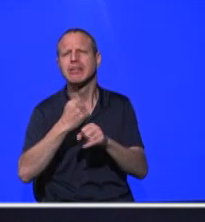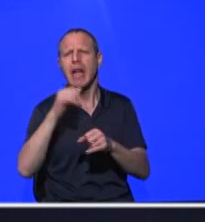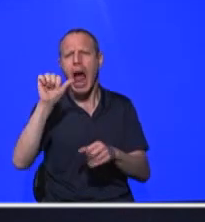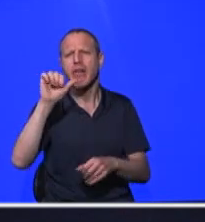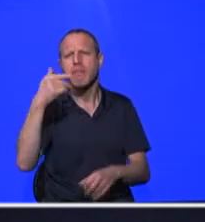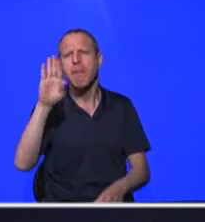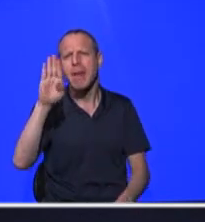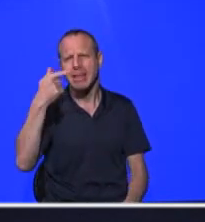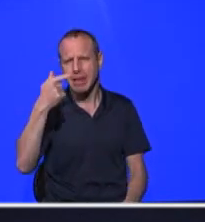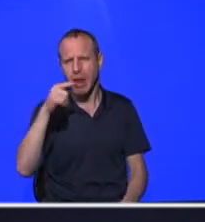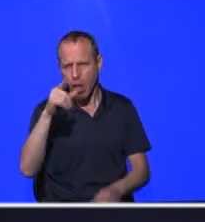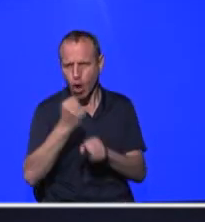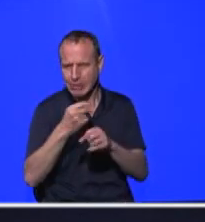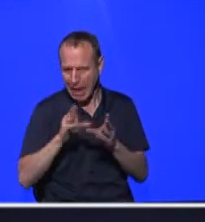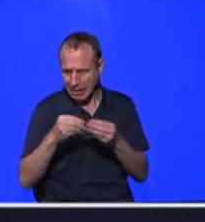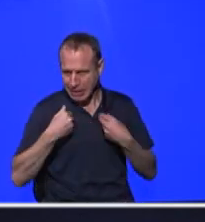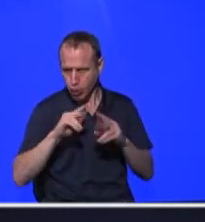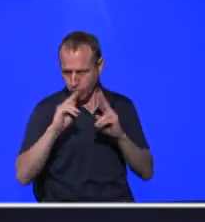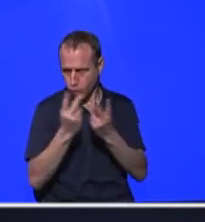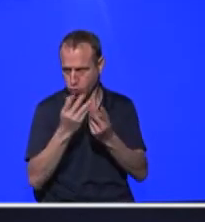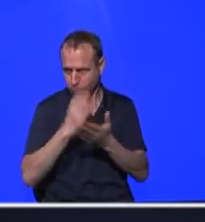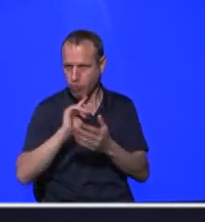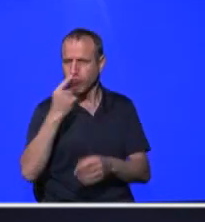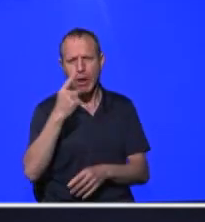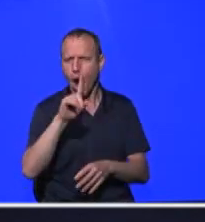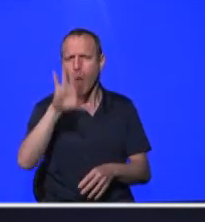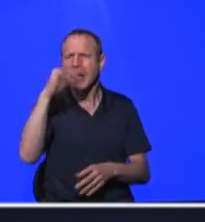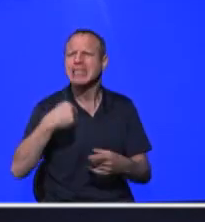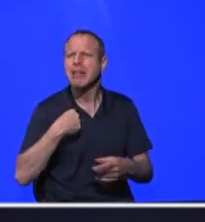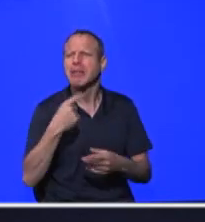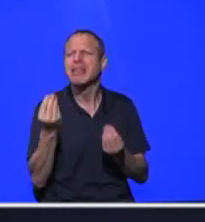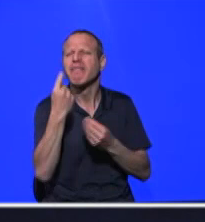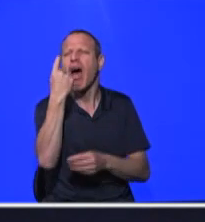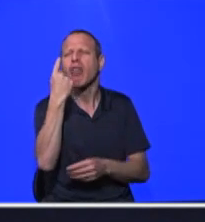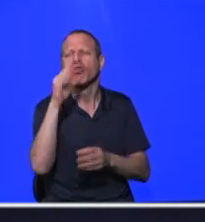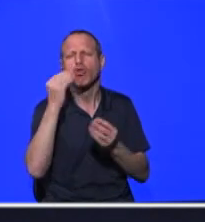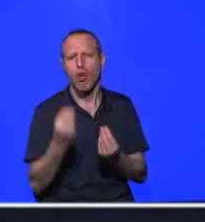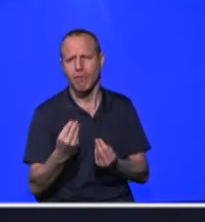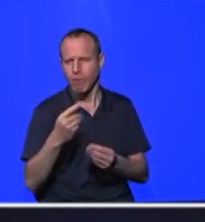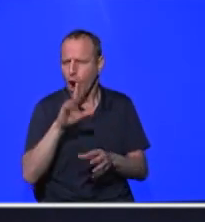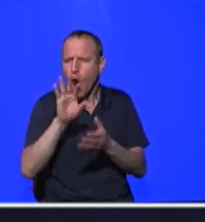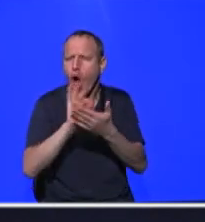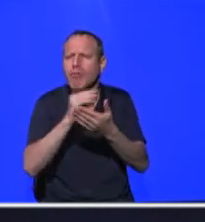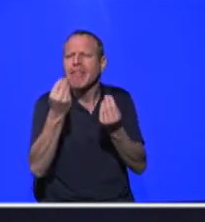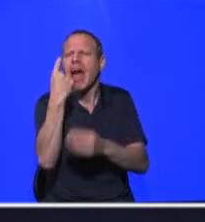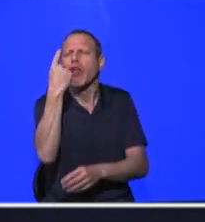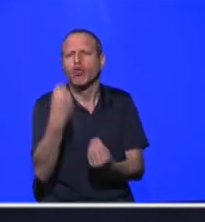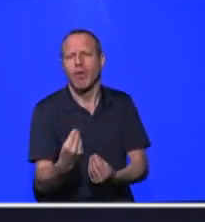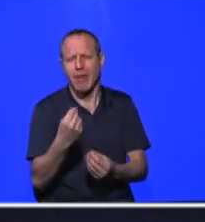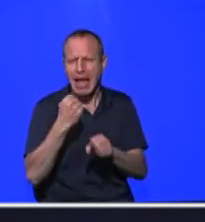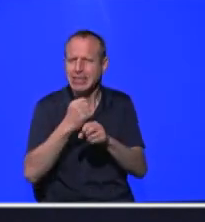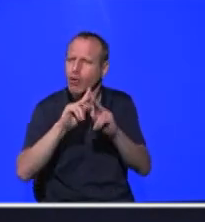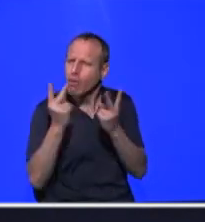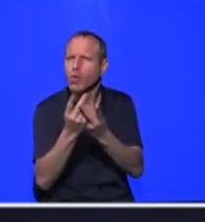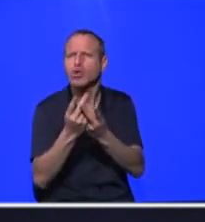ג' את עושה איתי קבוצות כבר שנה. לא מצאת בי דבר טוב. לא רשמה לי דבר אחד טוב. עשיתי קבוצות, אני יושב איתה לשיחות.